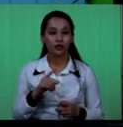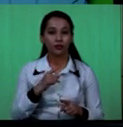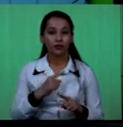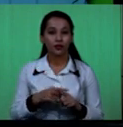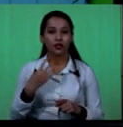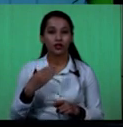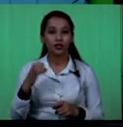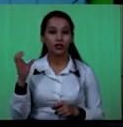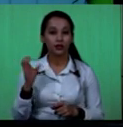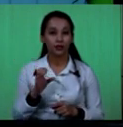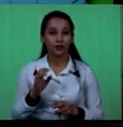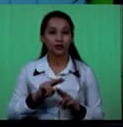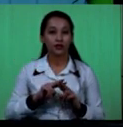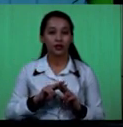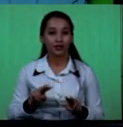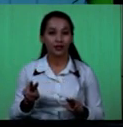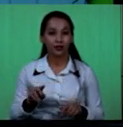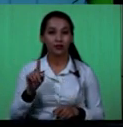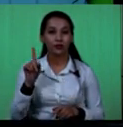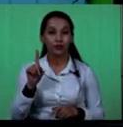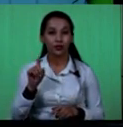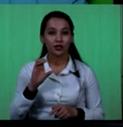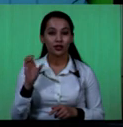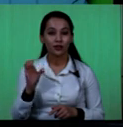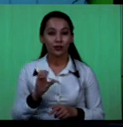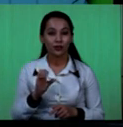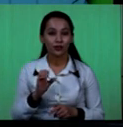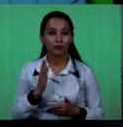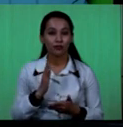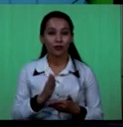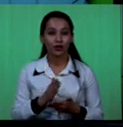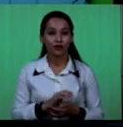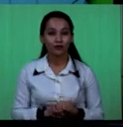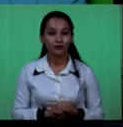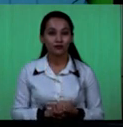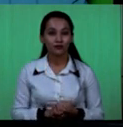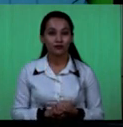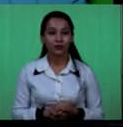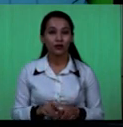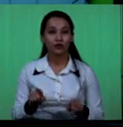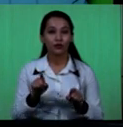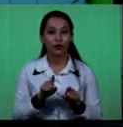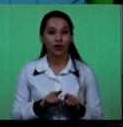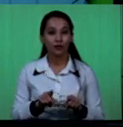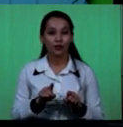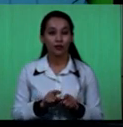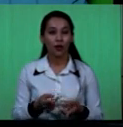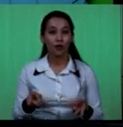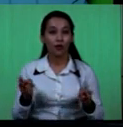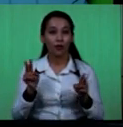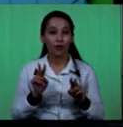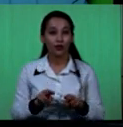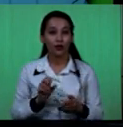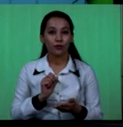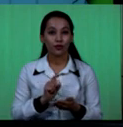40 sekundni qo'shamiz. Natija esa 100 sekund bo'ladi. Mana shunday tartibda qolgan